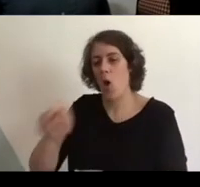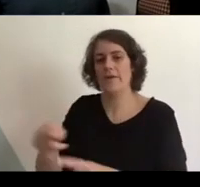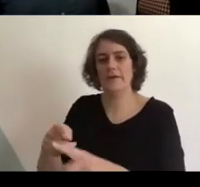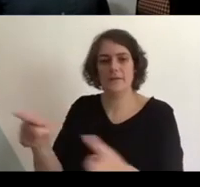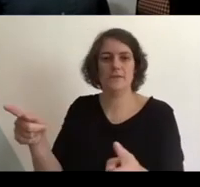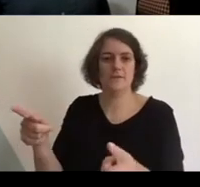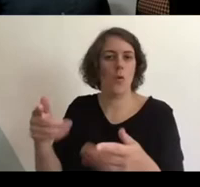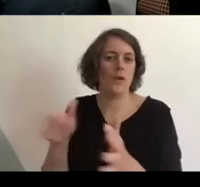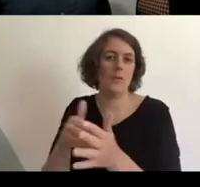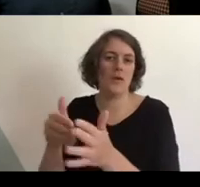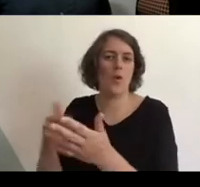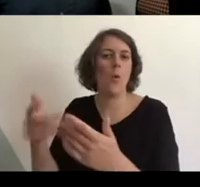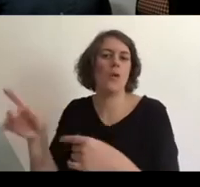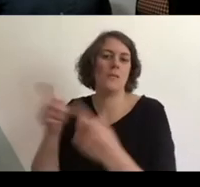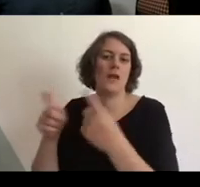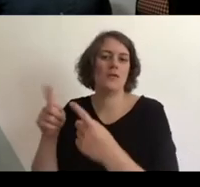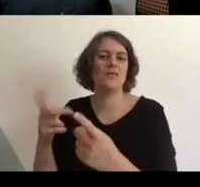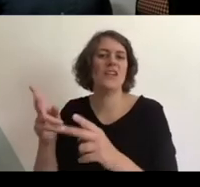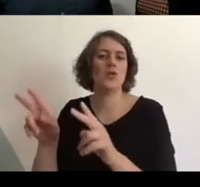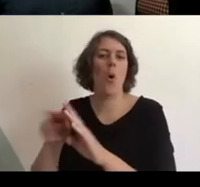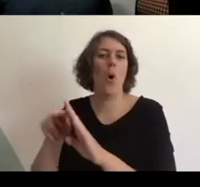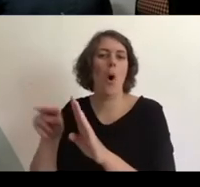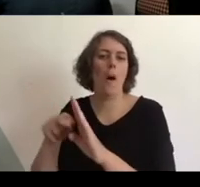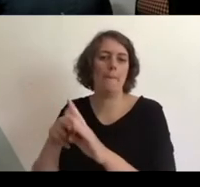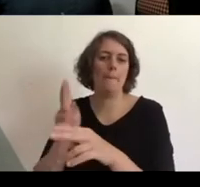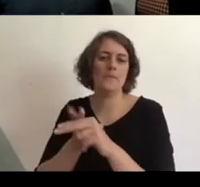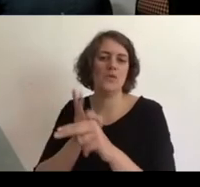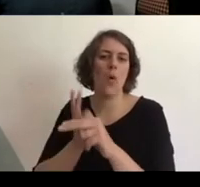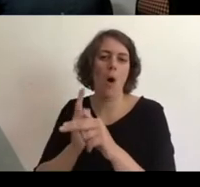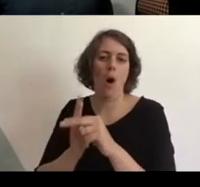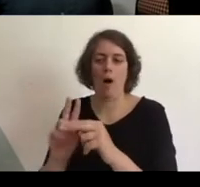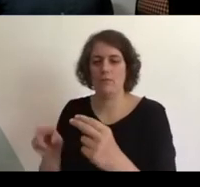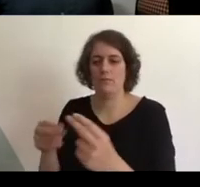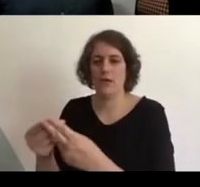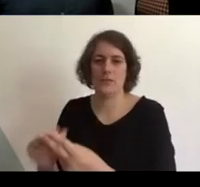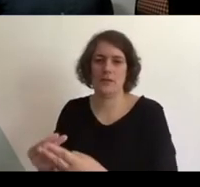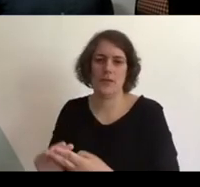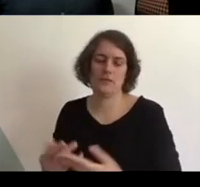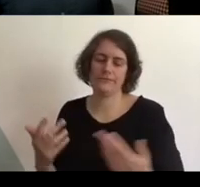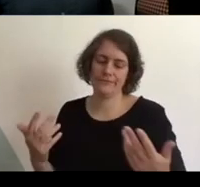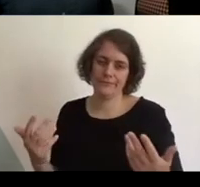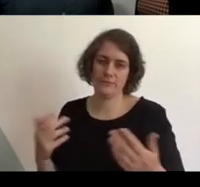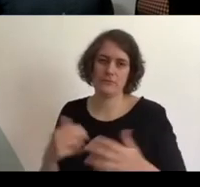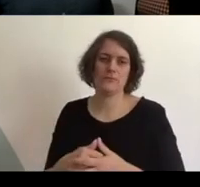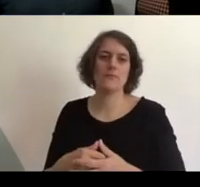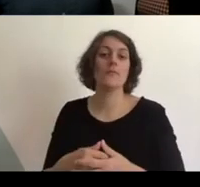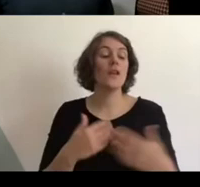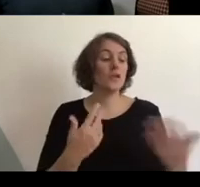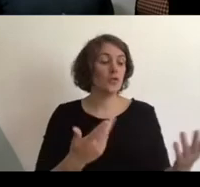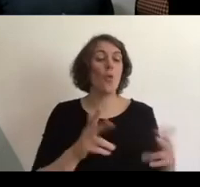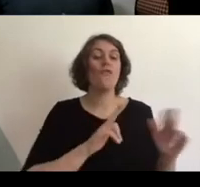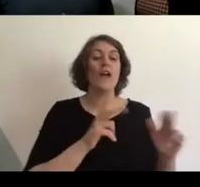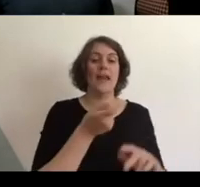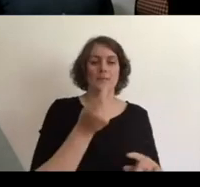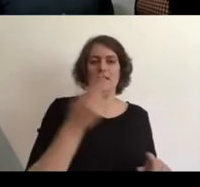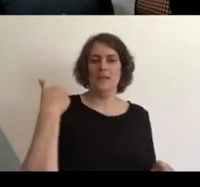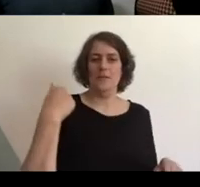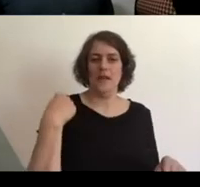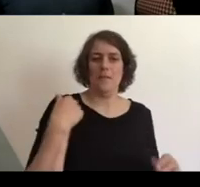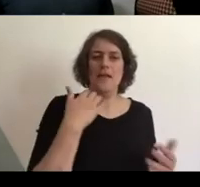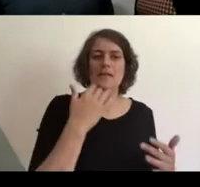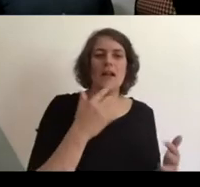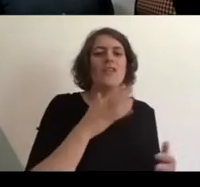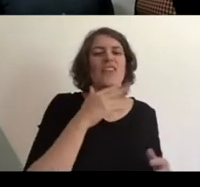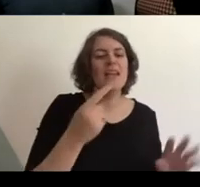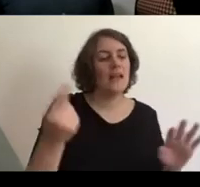der sogenannten Norm entspricht. Und da haben wir diese Erfahrung mit dem Verkehrsbetrieb gemacht. Wir haben mit ihnen über Jahre gearbeitet und sie